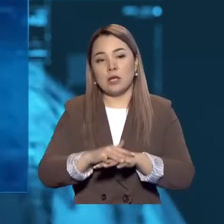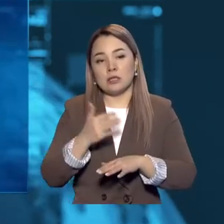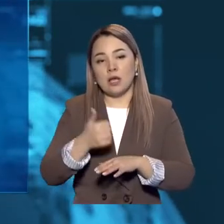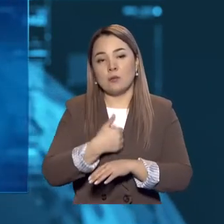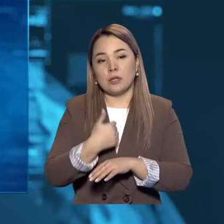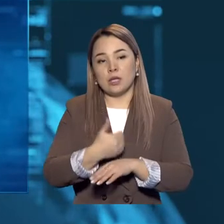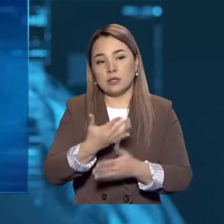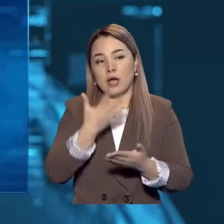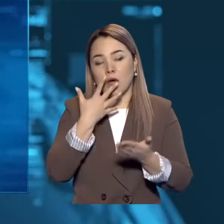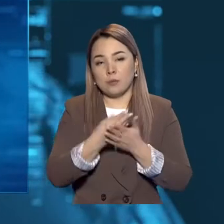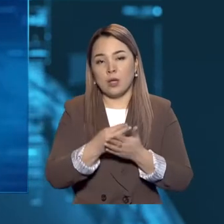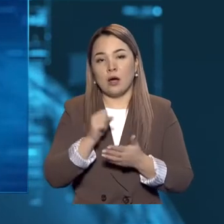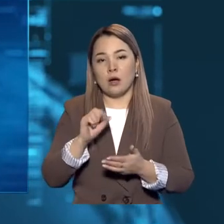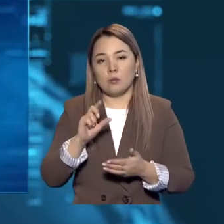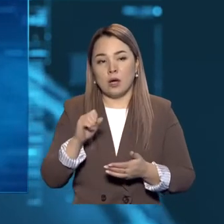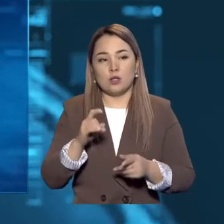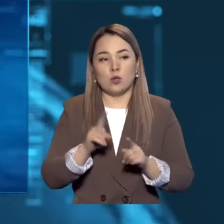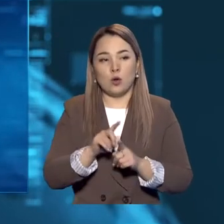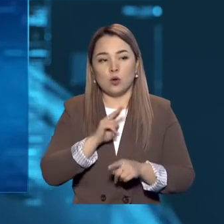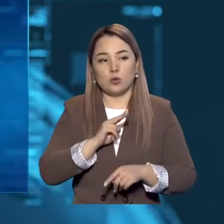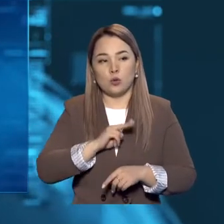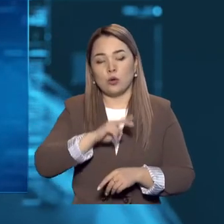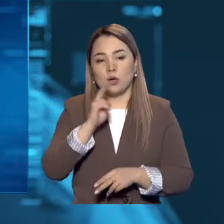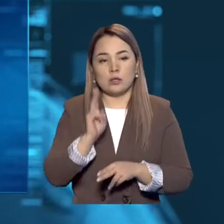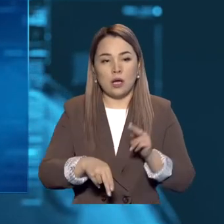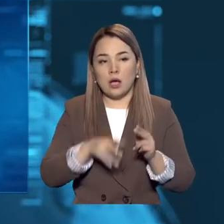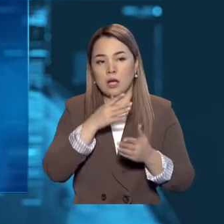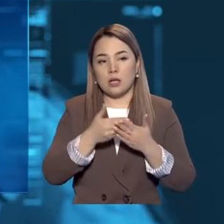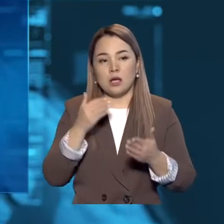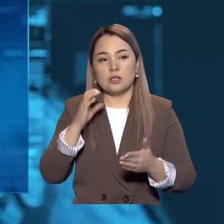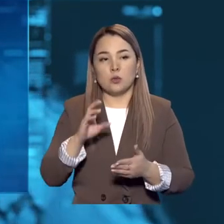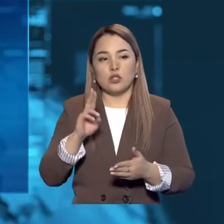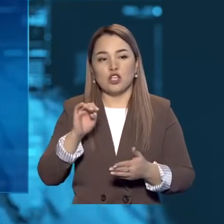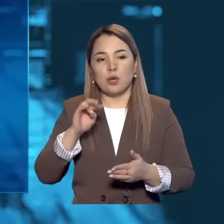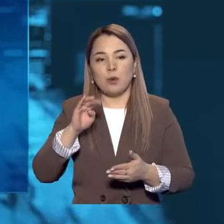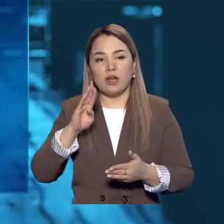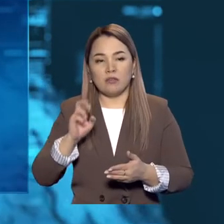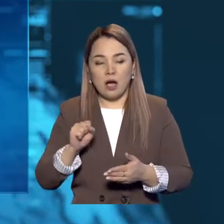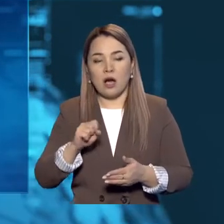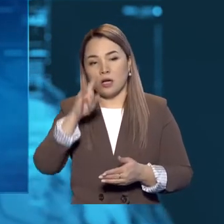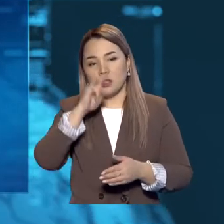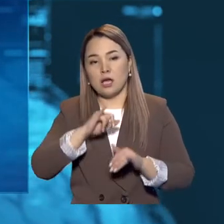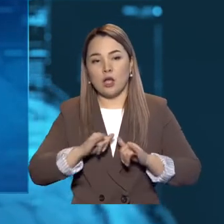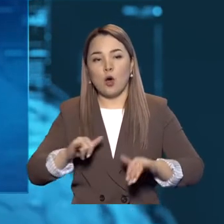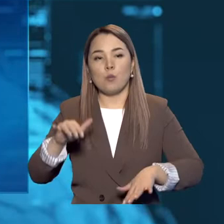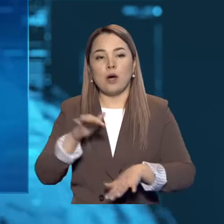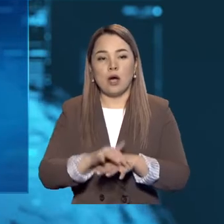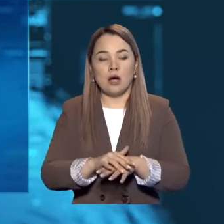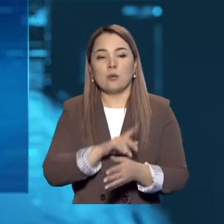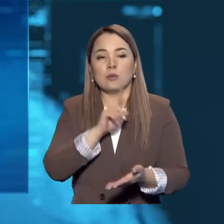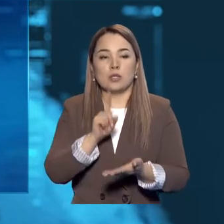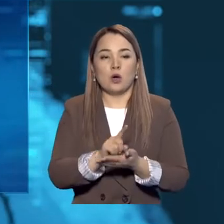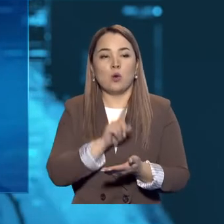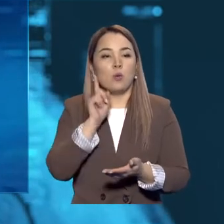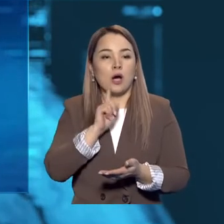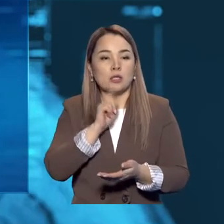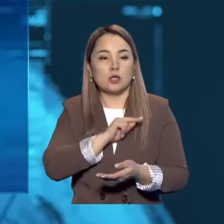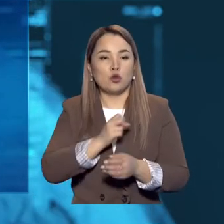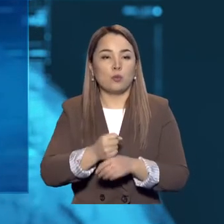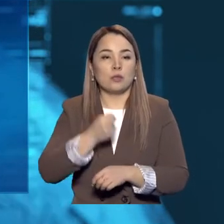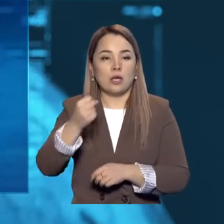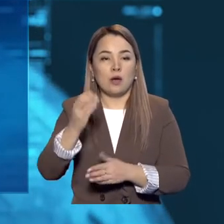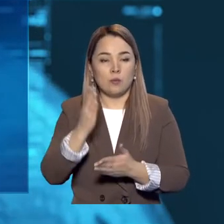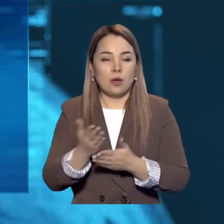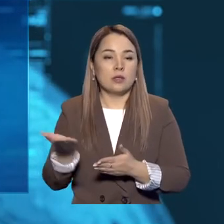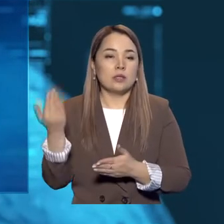Абай Сарқұловтың өкілеттігі мерзімінен бұрын аяқталды. Сандуғаш Кенжебаева Қазақстанның Даму банкі басшысының міндетін уақытша атқарады. Ол бұған